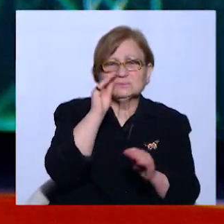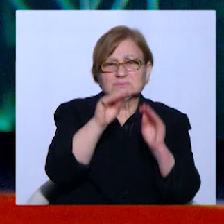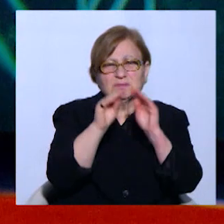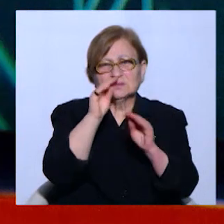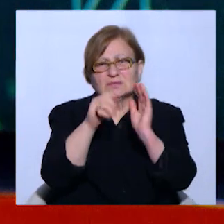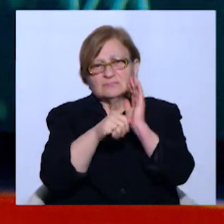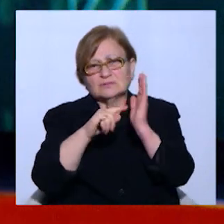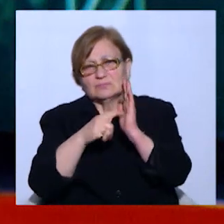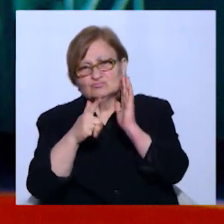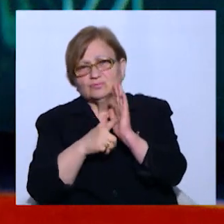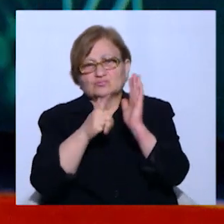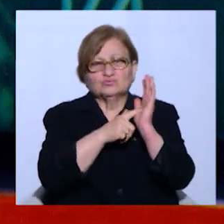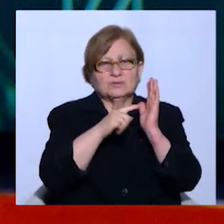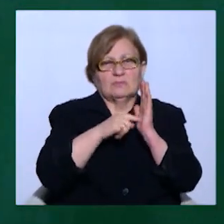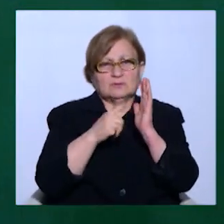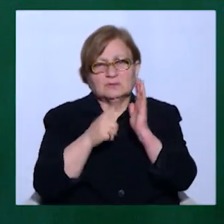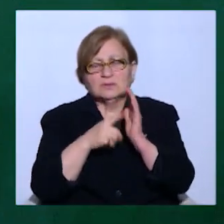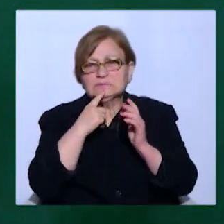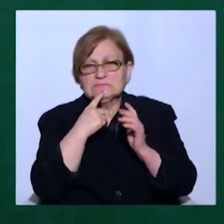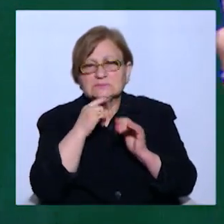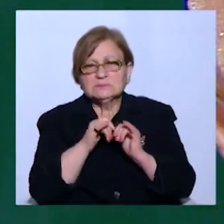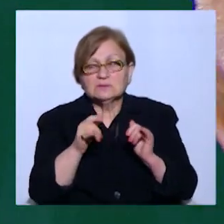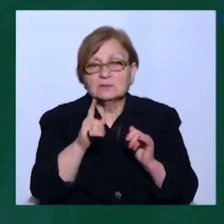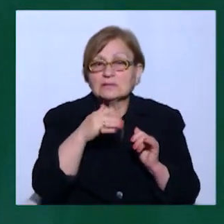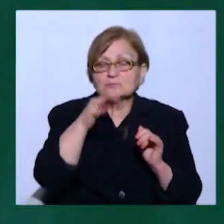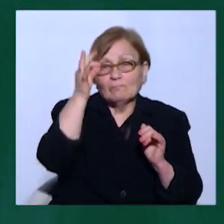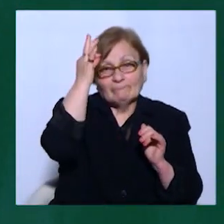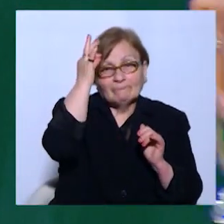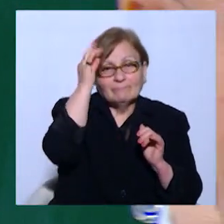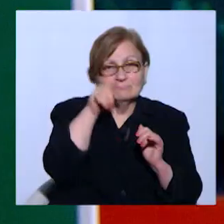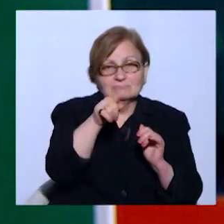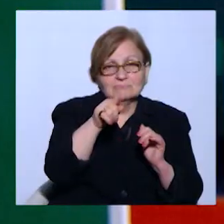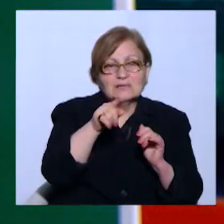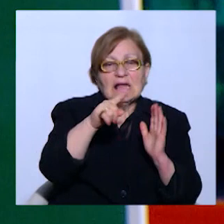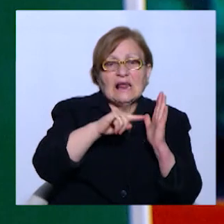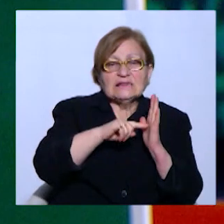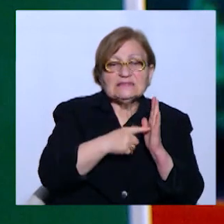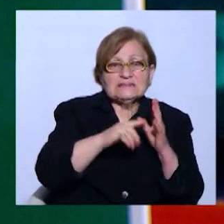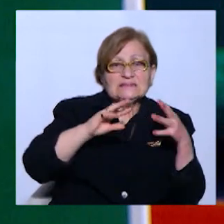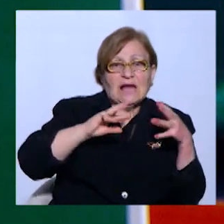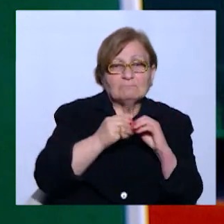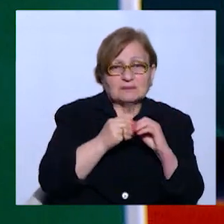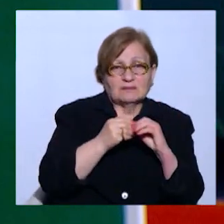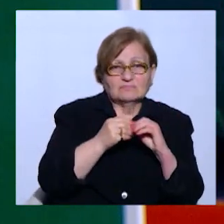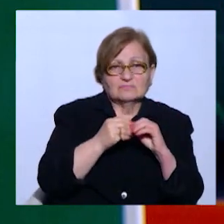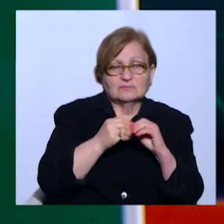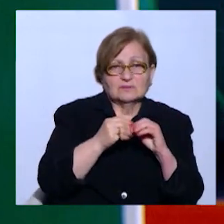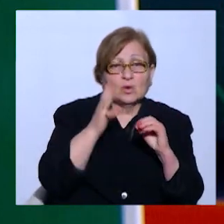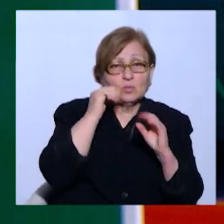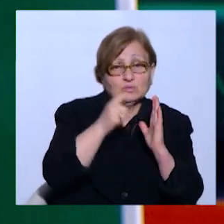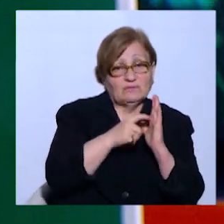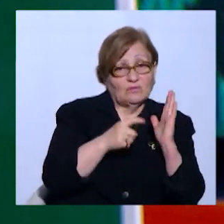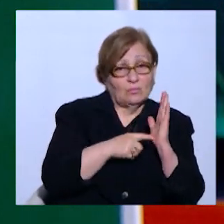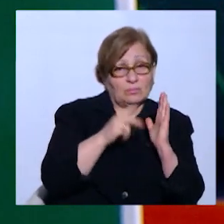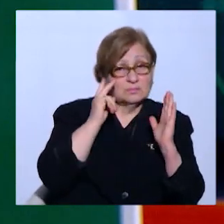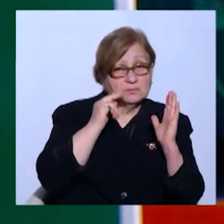გამრავლებული 7-ზე, 7 გამრავლებული 7-ზე. გაგახსენეთ მე რა, რომ ნამრავლი იყო საკუთ რაღაც